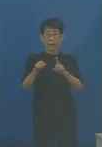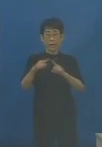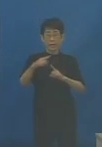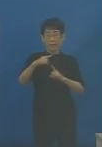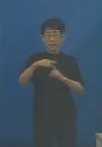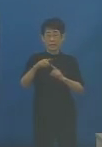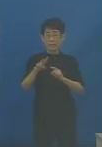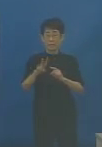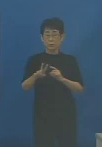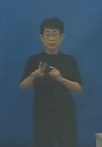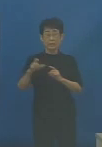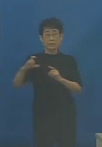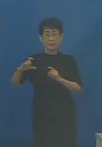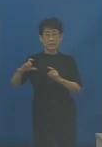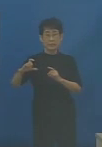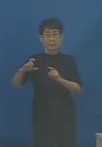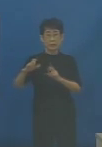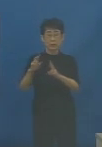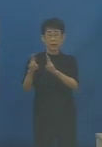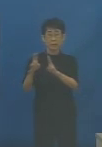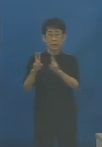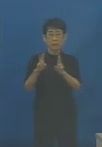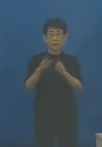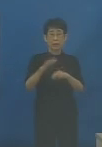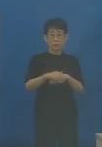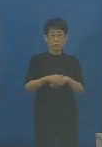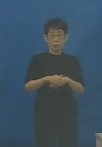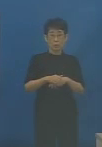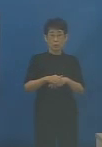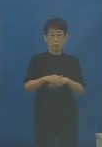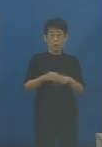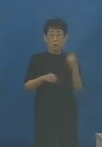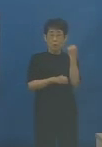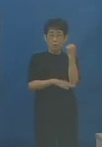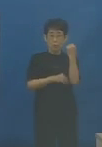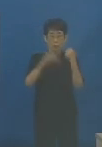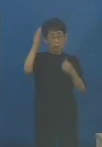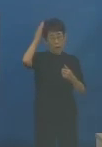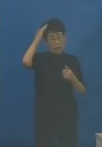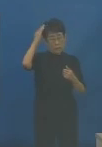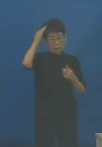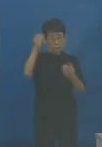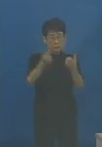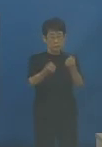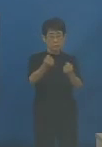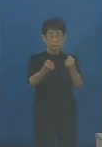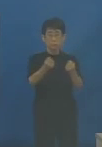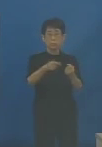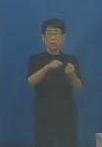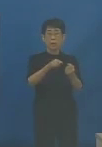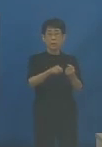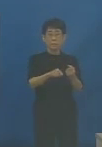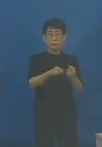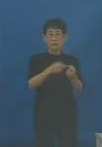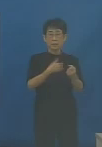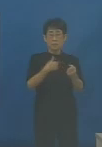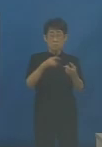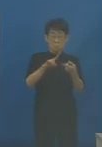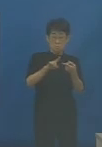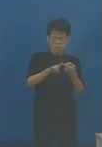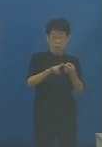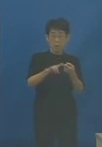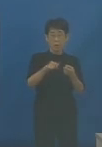業さんがございますが、もともとはガソリン車に対応するような、そういう部品ではあるんですけ